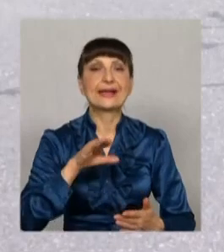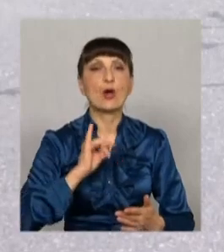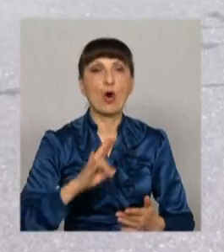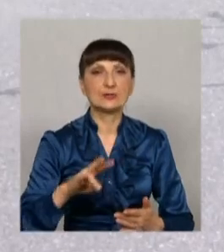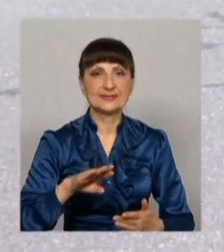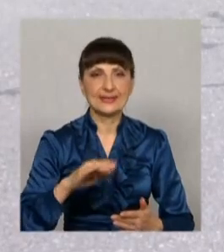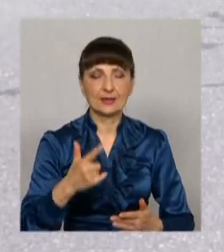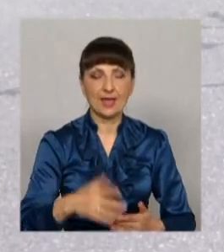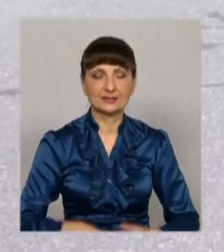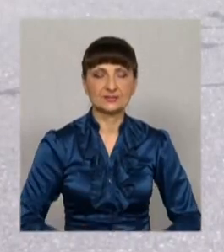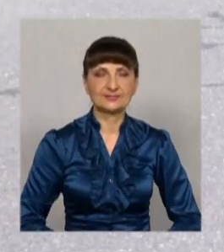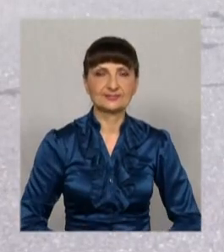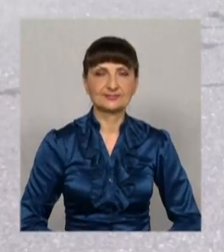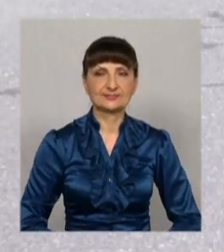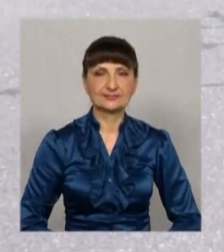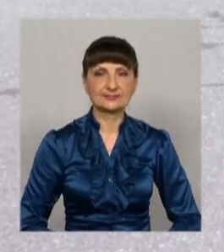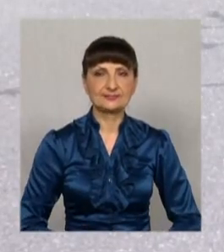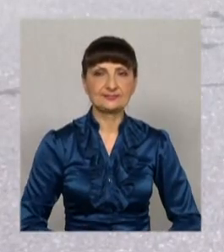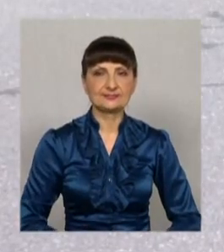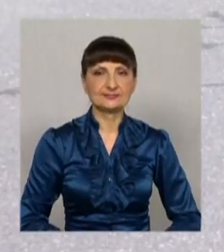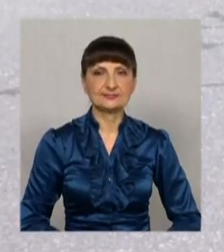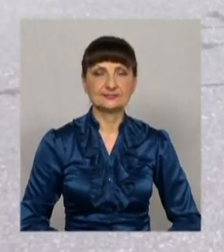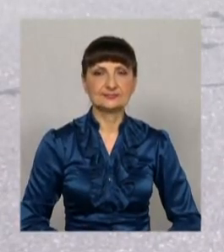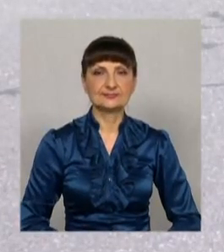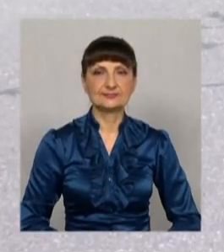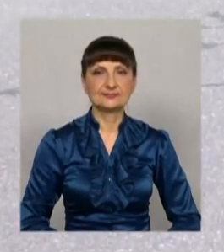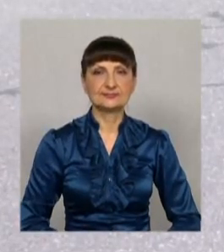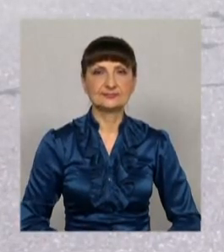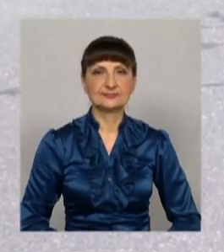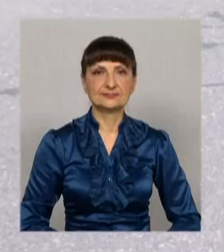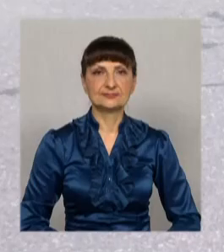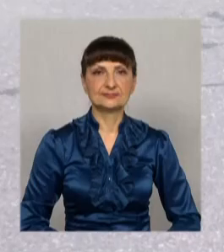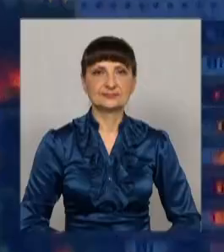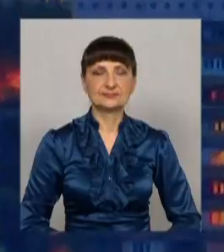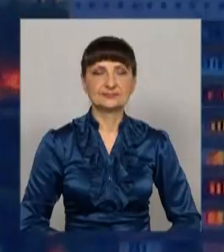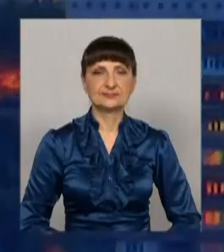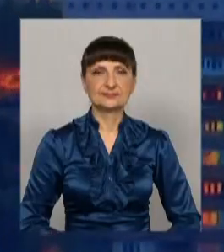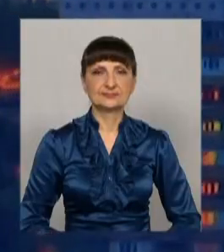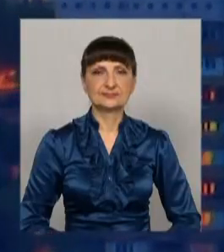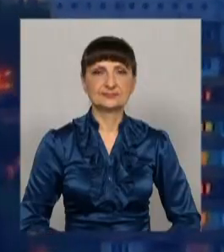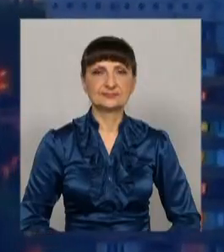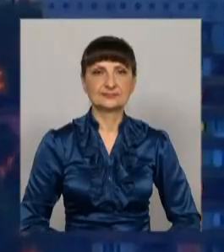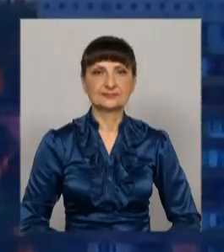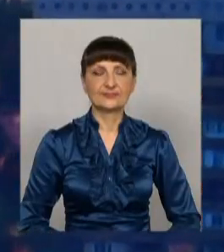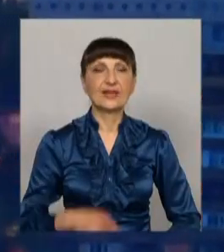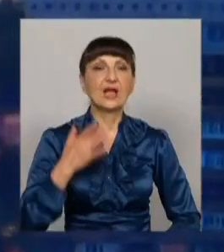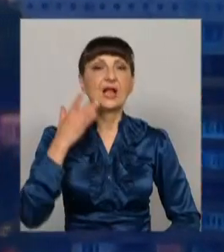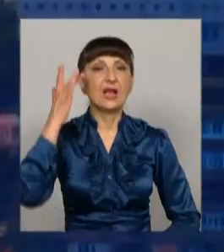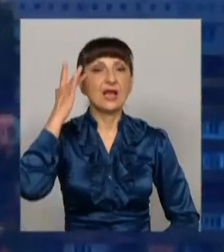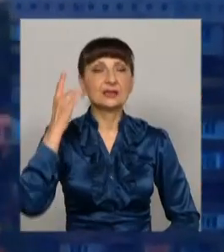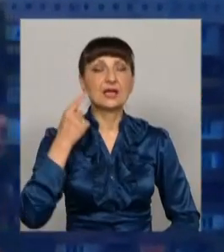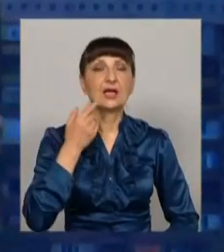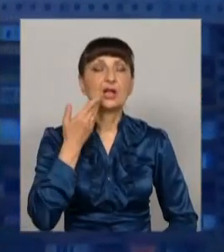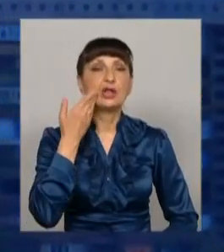тенге. Мира Альжанова, Нурлан Утигенов, Даниар Умар, телеканал Алматы, Нур-Султан. Лето – нелегкая пора